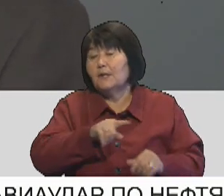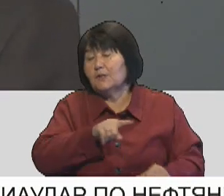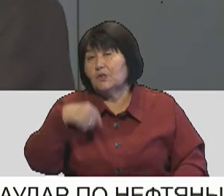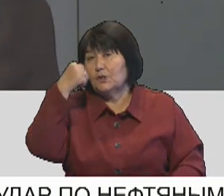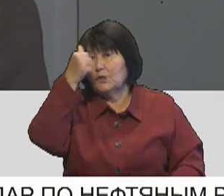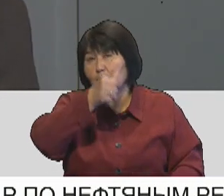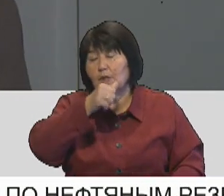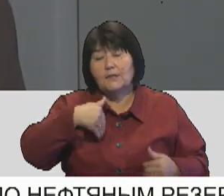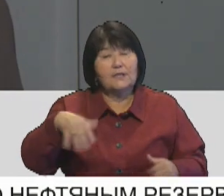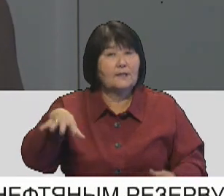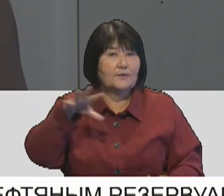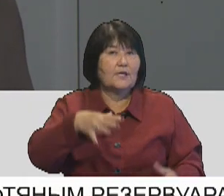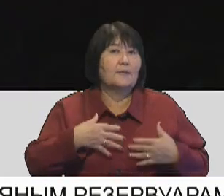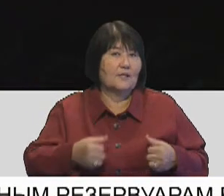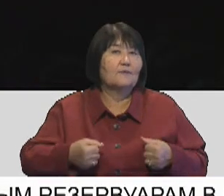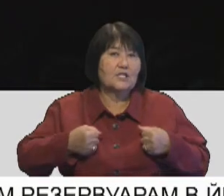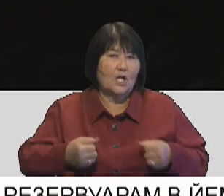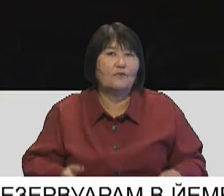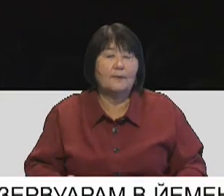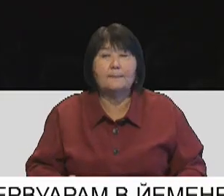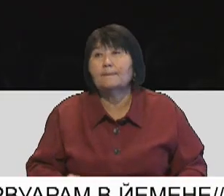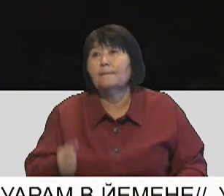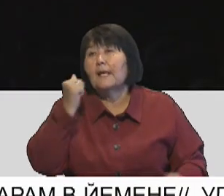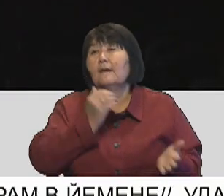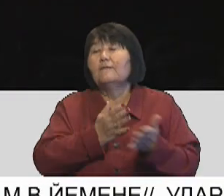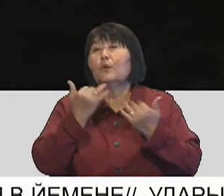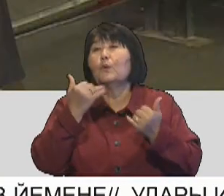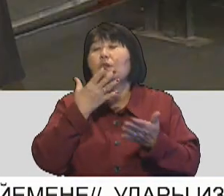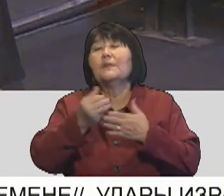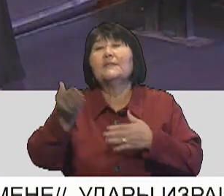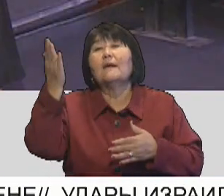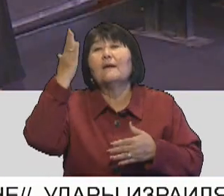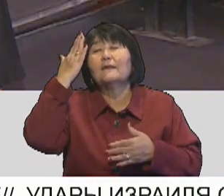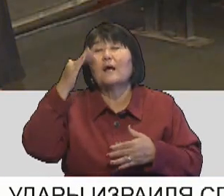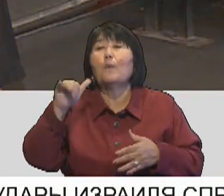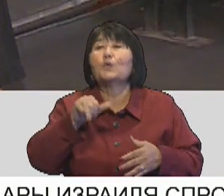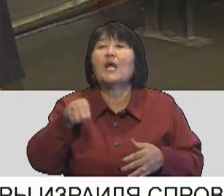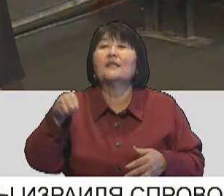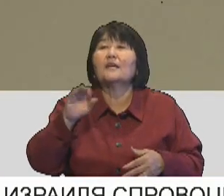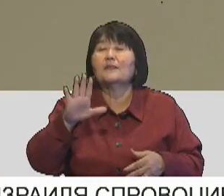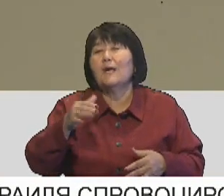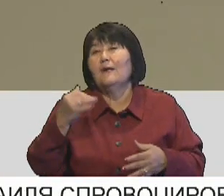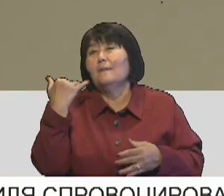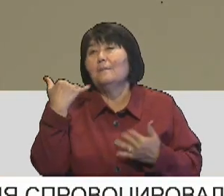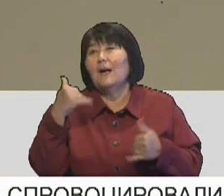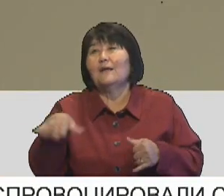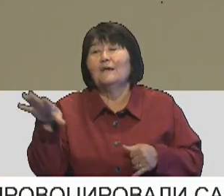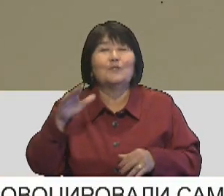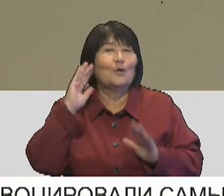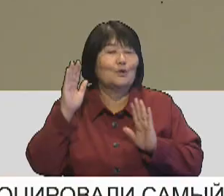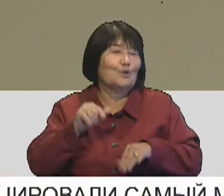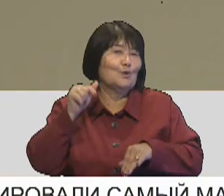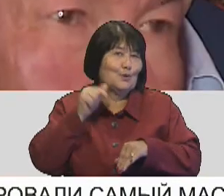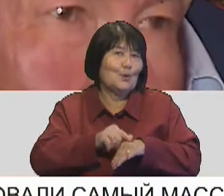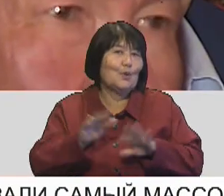года. Желаю всем крепкого здоровья. Ветераны удивили и своими талантами. Ужахан Тажибаева покорила сердца слушателей